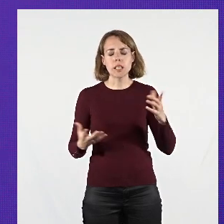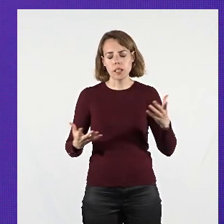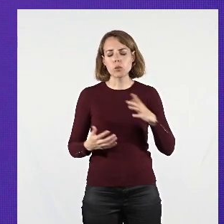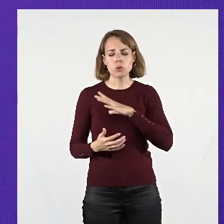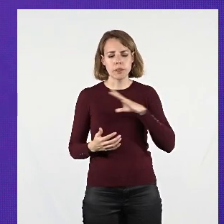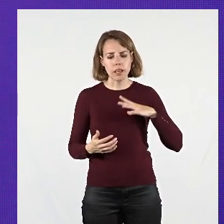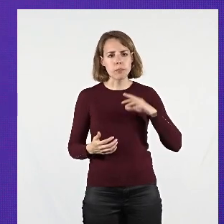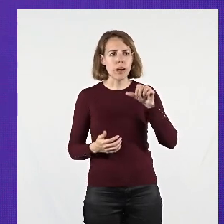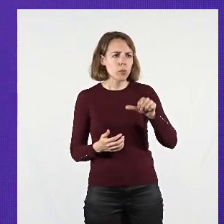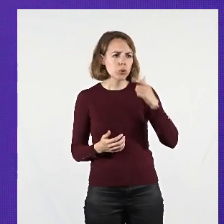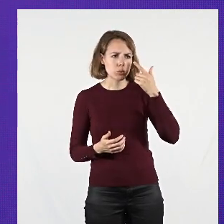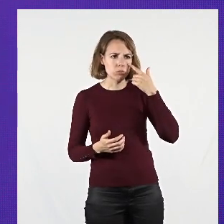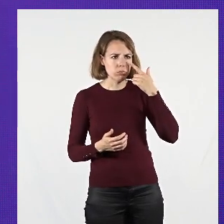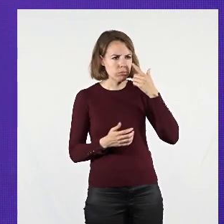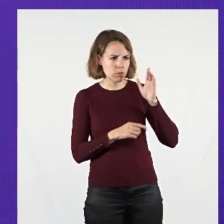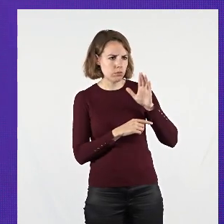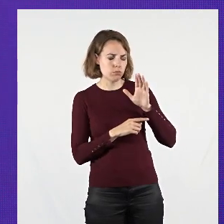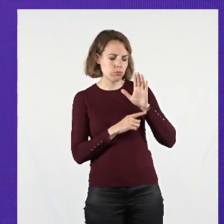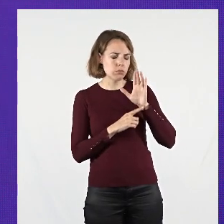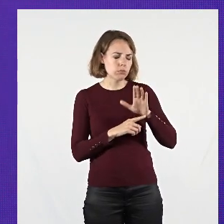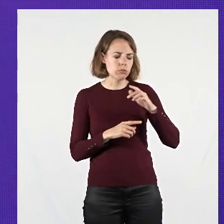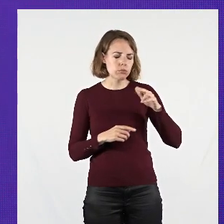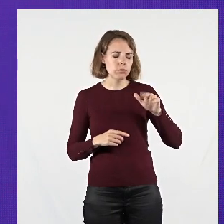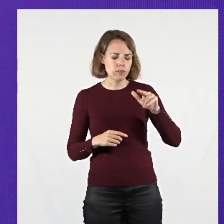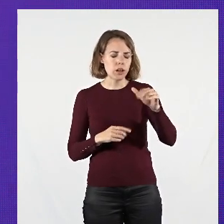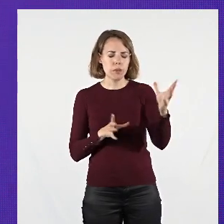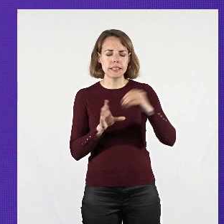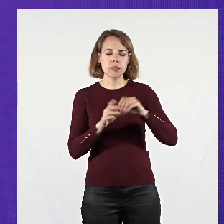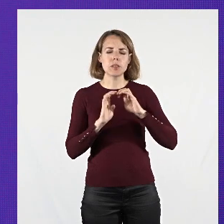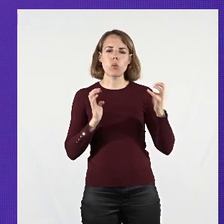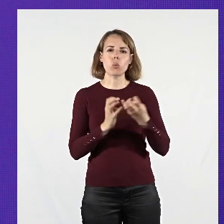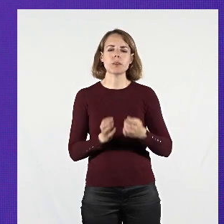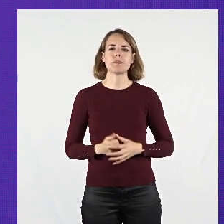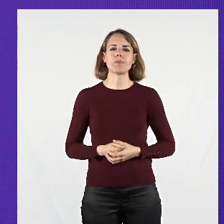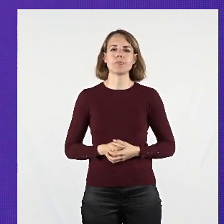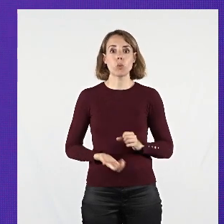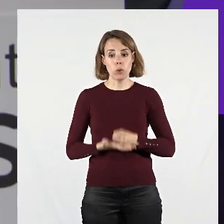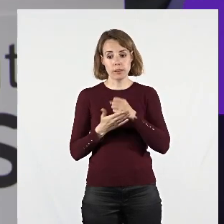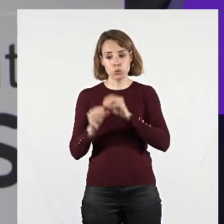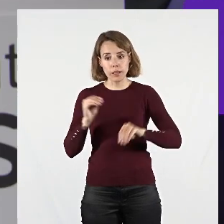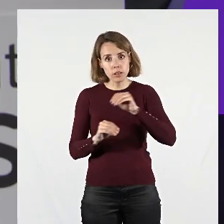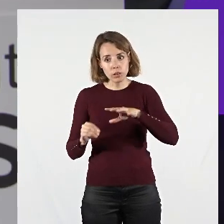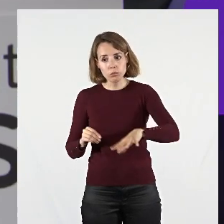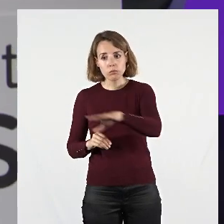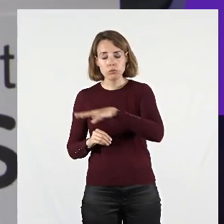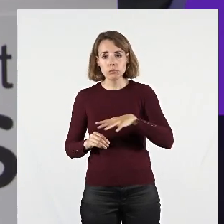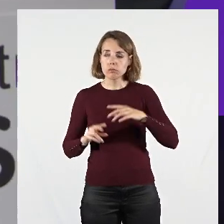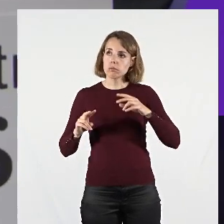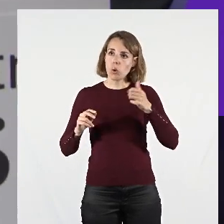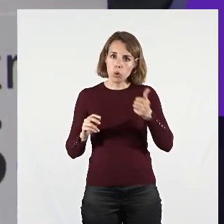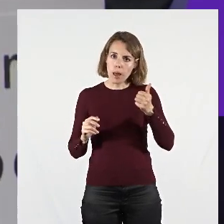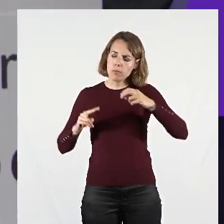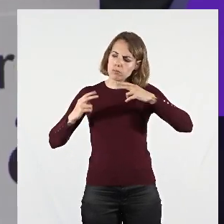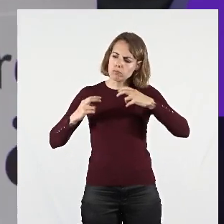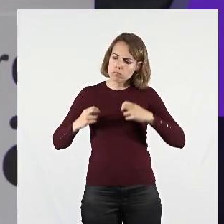qu'on va entendre tout à l'heure dans une prochaine table ronde, mais également des aides-soignants qui ont réfléchi sur la pratique, comme Alexis